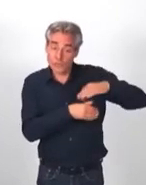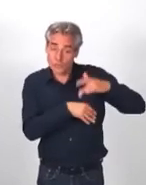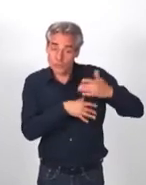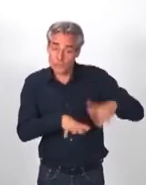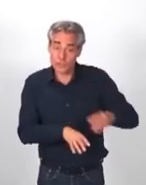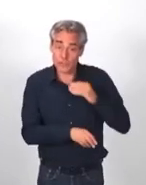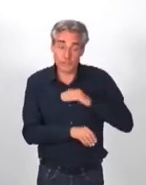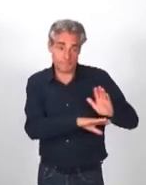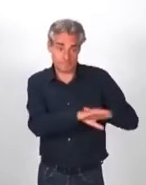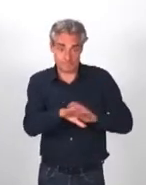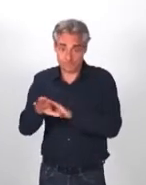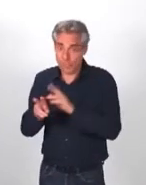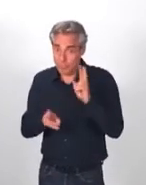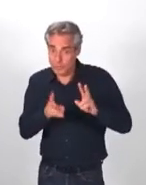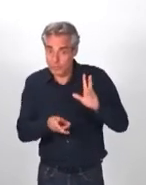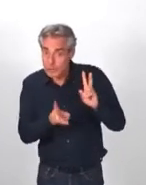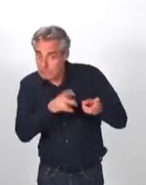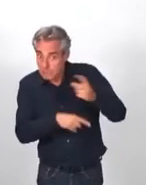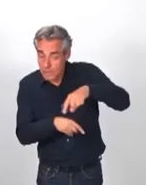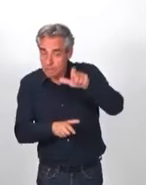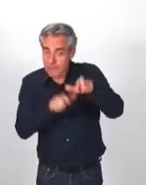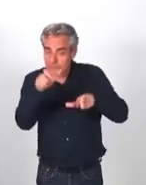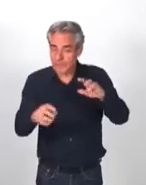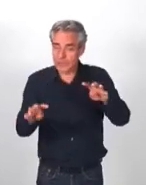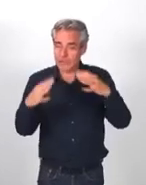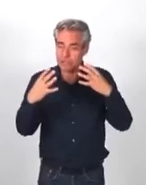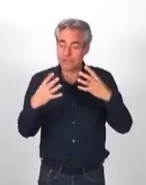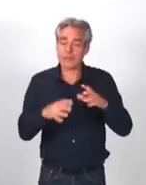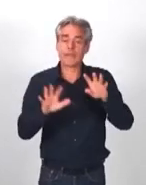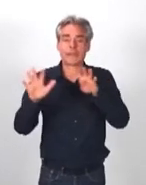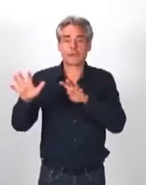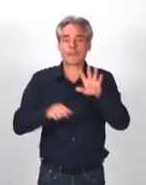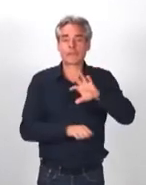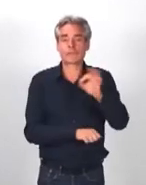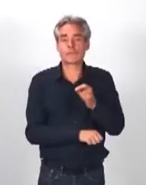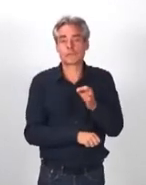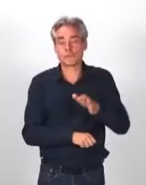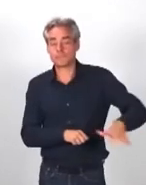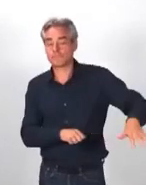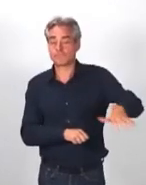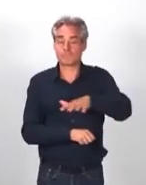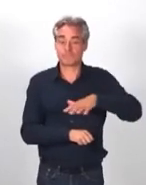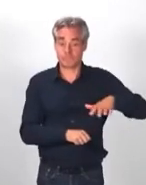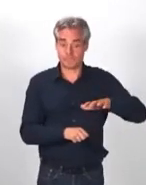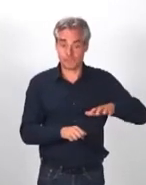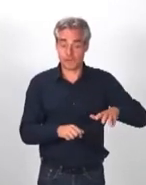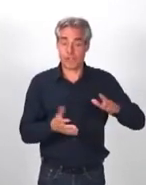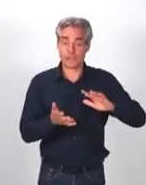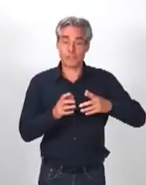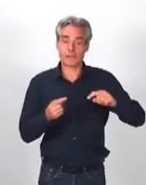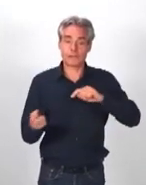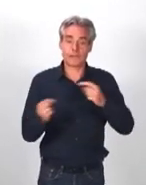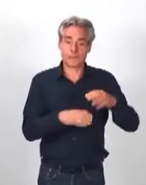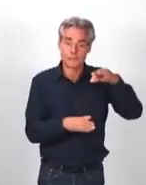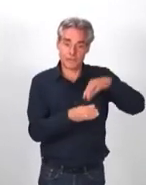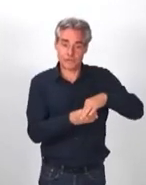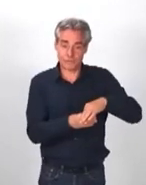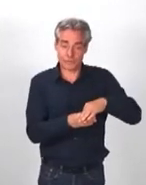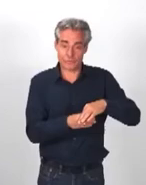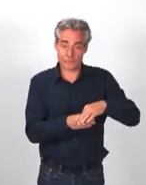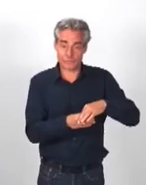pour rappeler à ceux qui nous écoutent que 95% des délibérations, Monsieur le